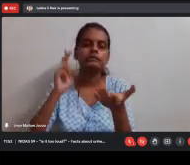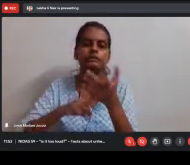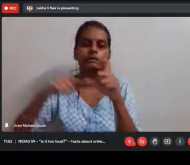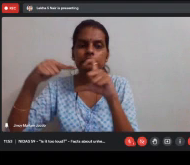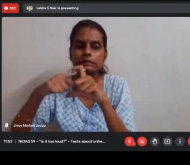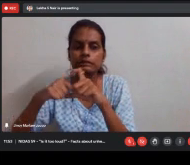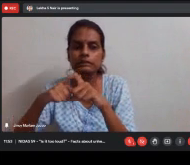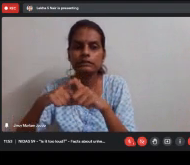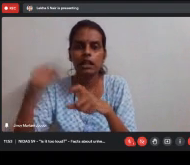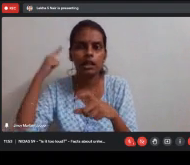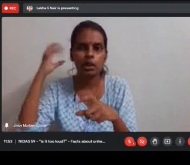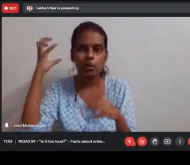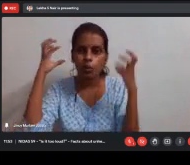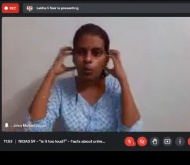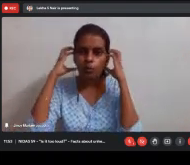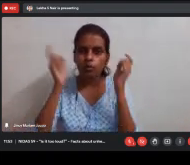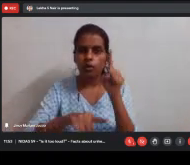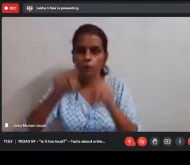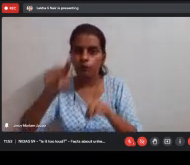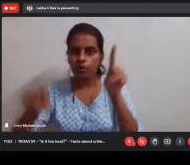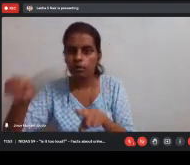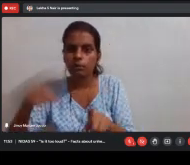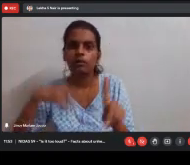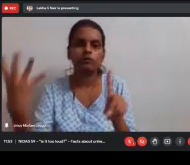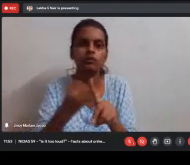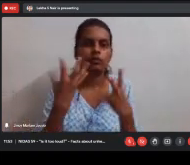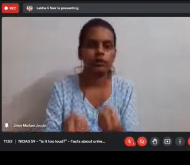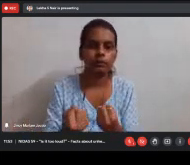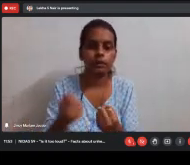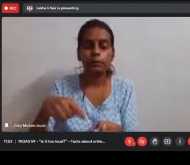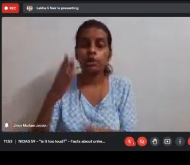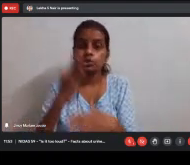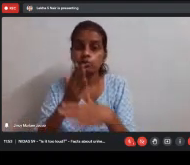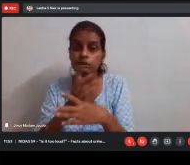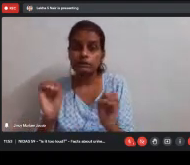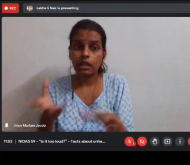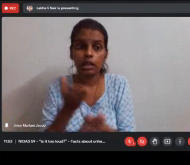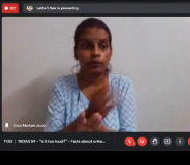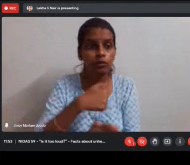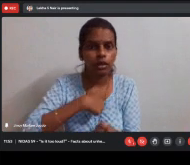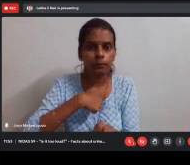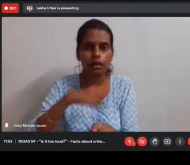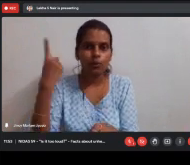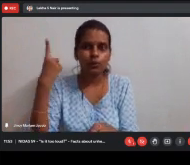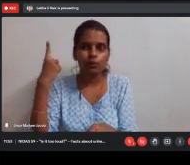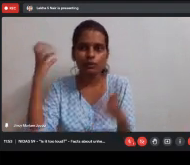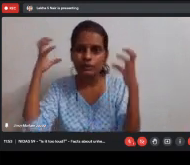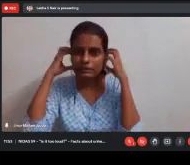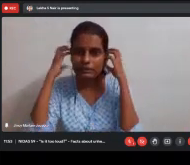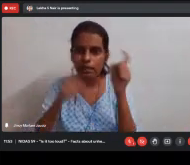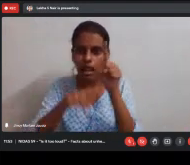ഈ നമ്മൾ ഒരു ജോലിക്ക് കയറുമ്പോൾ തന്നെ, അല്ലെങ്കിൽ ഇങ്ങനെ ഒരു സാഹചര്യത്തിലാണ് നമുക്ക് ജോലി എങ്കിൽ ബേസ്